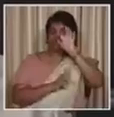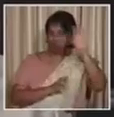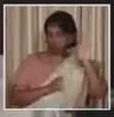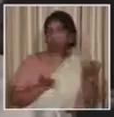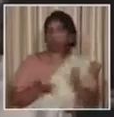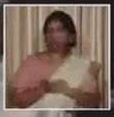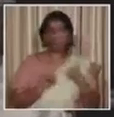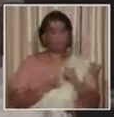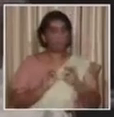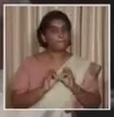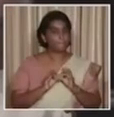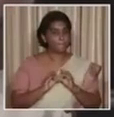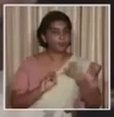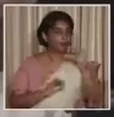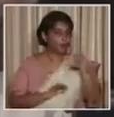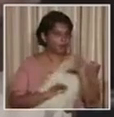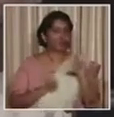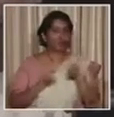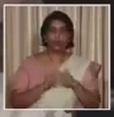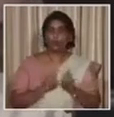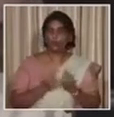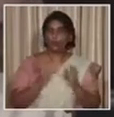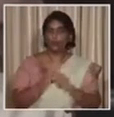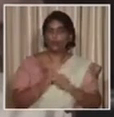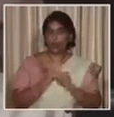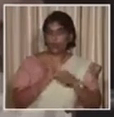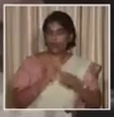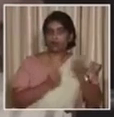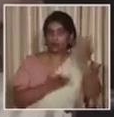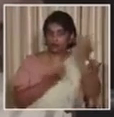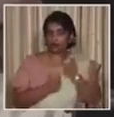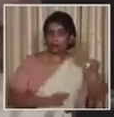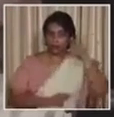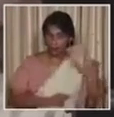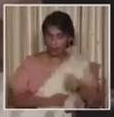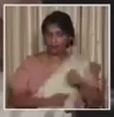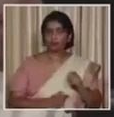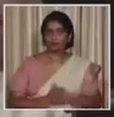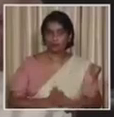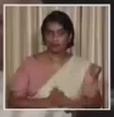වෙතින් තවත් ඩොලර් බිලියන 7ක පමණ කඩිනම් ණය ආධාර අප බලාපොරොත්තු වෙනවා